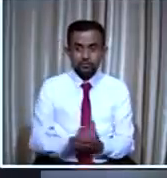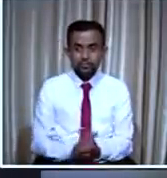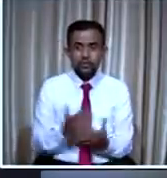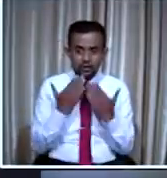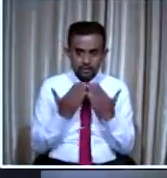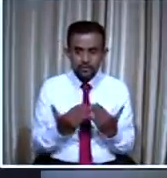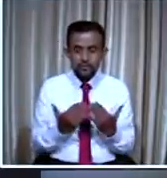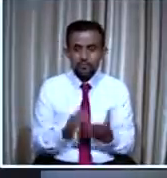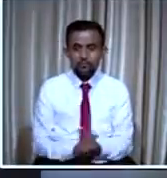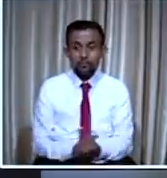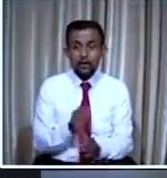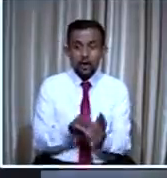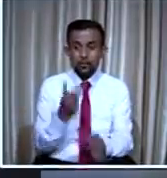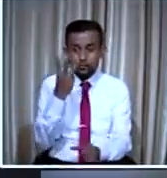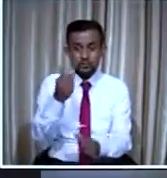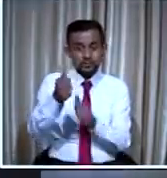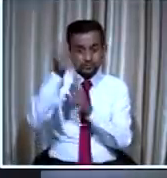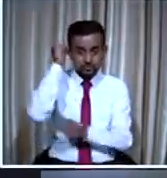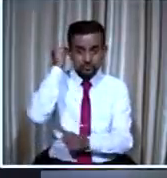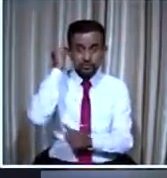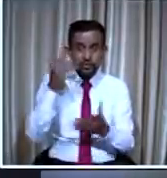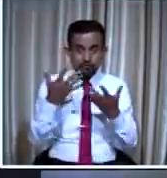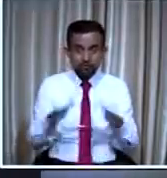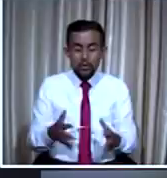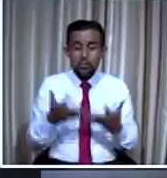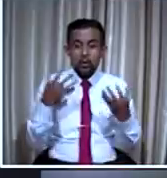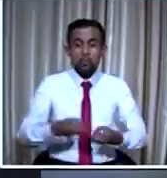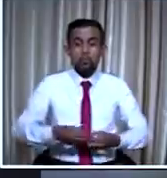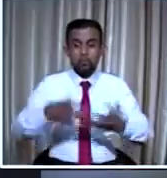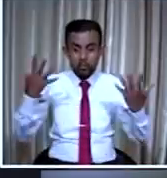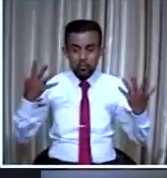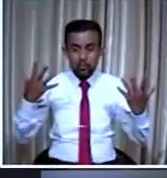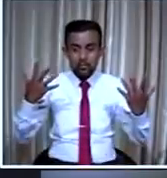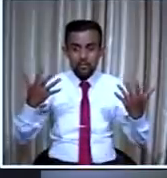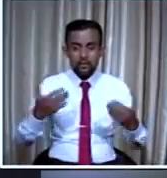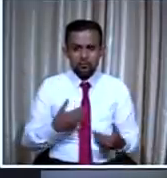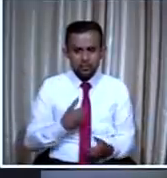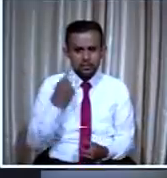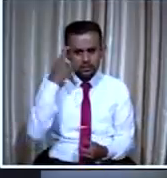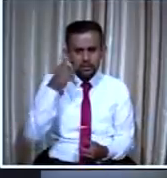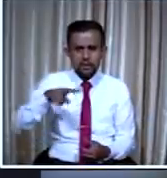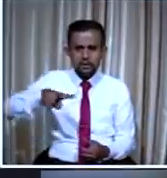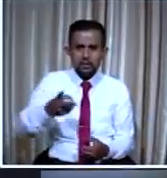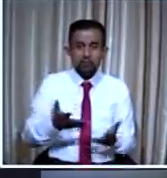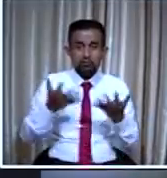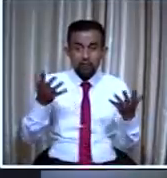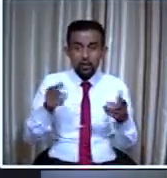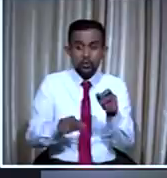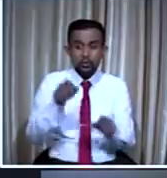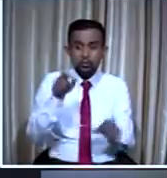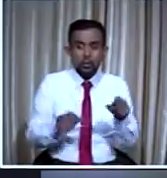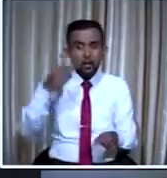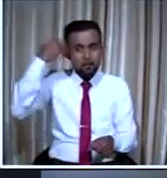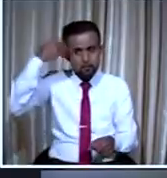ස්තුති වසර 3කට ප්‍රථම සිදු ඒ මහා ප්‍රහාරයෙන් මං හිතන්නේ 200කට වඩා